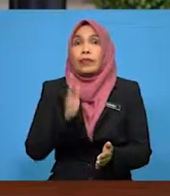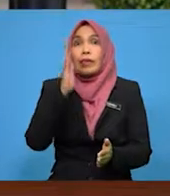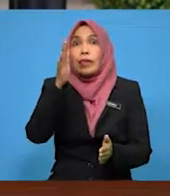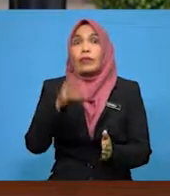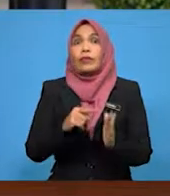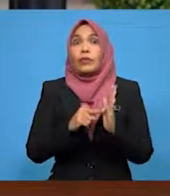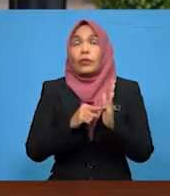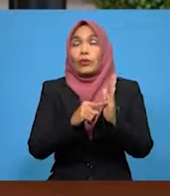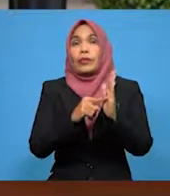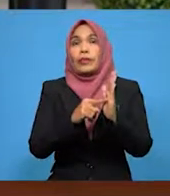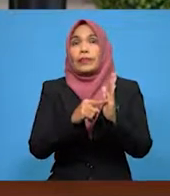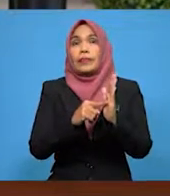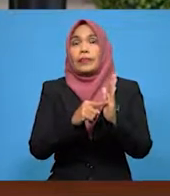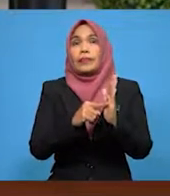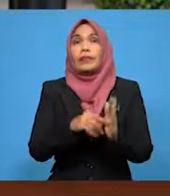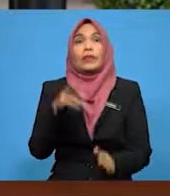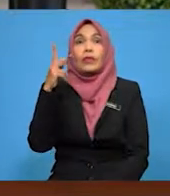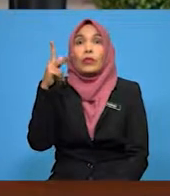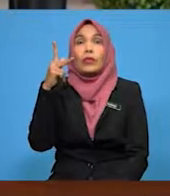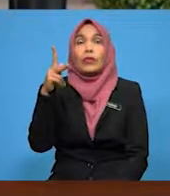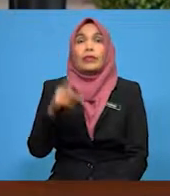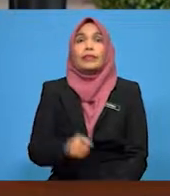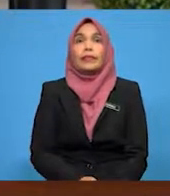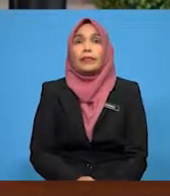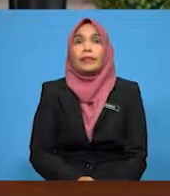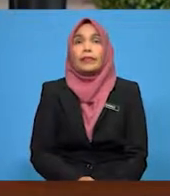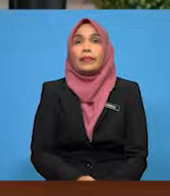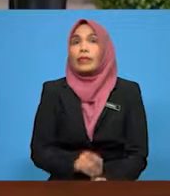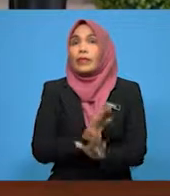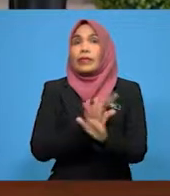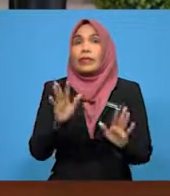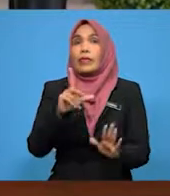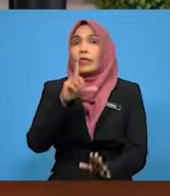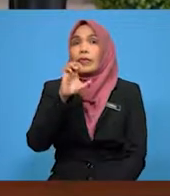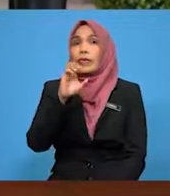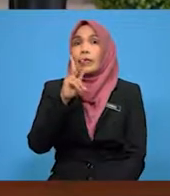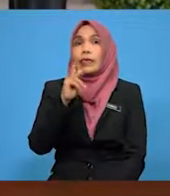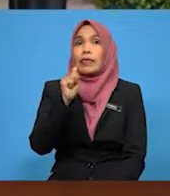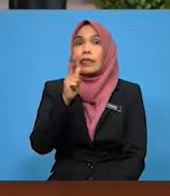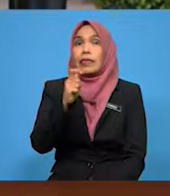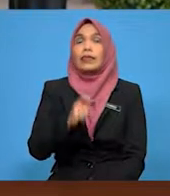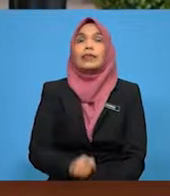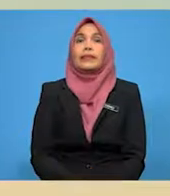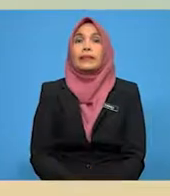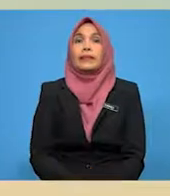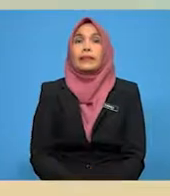bagi memastikan kuning telur di dalam cangkerang tidak melekat pada kulit telur.